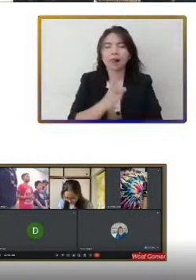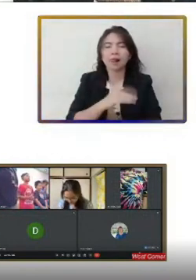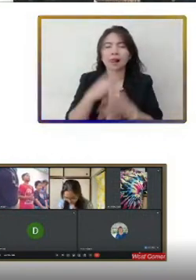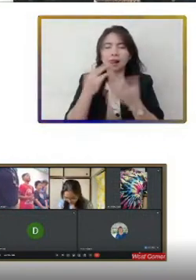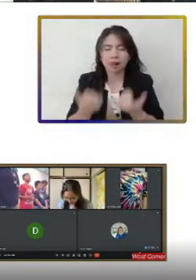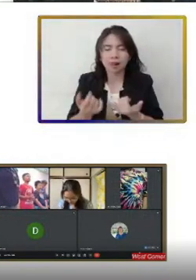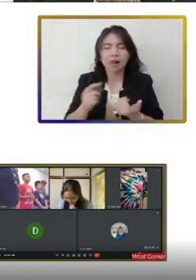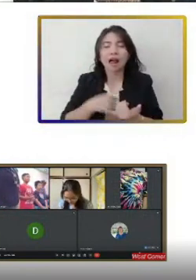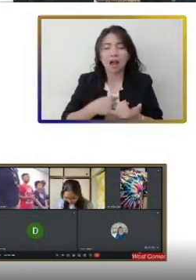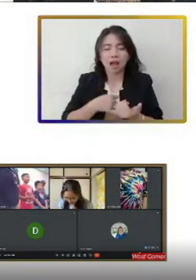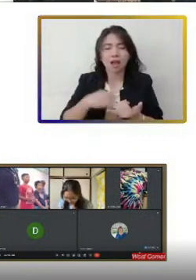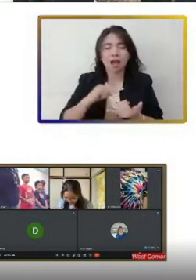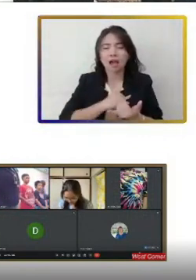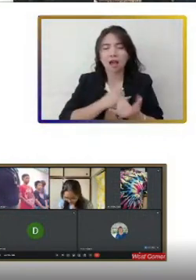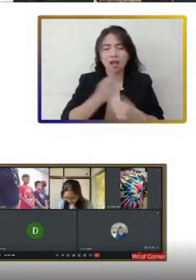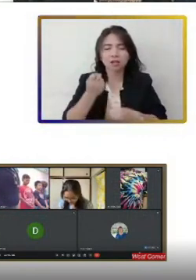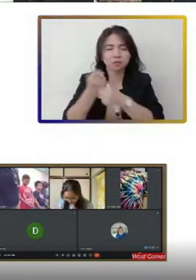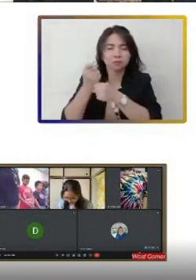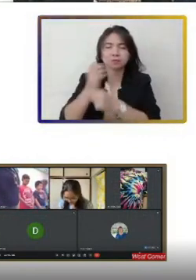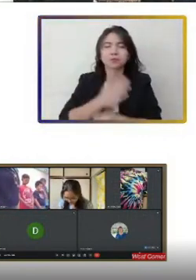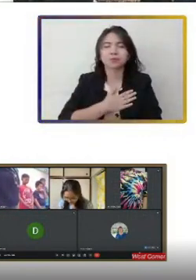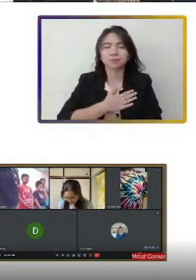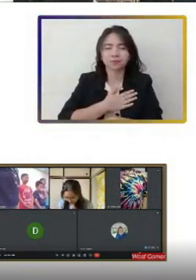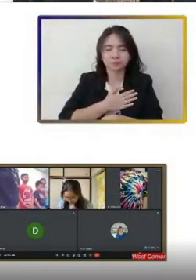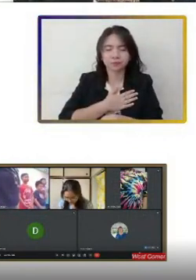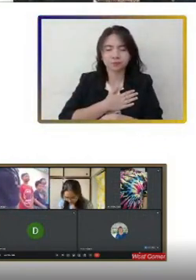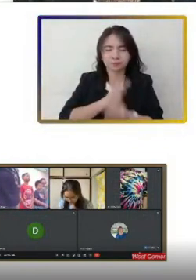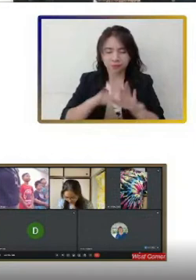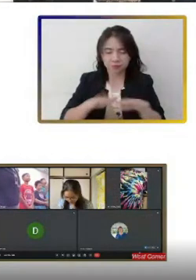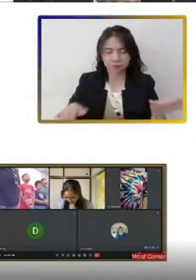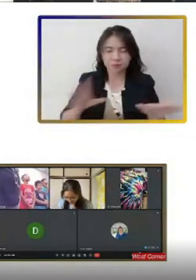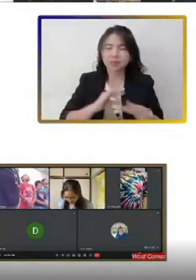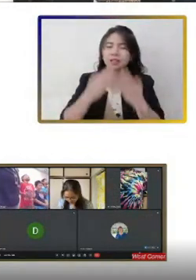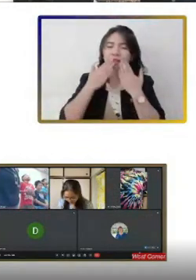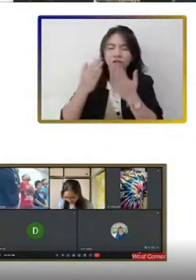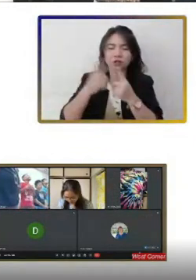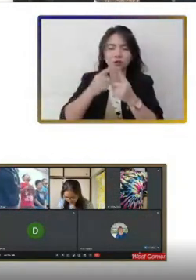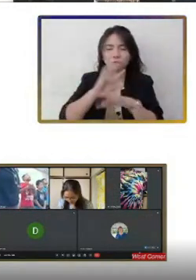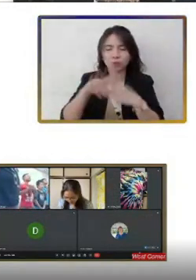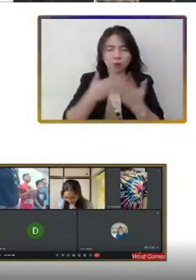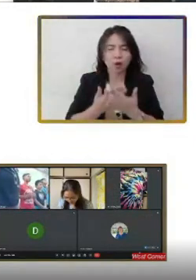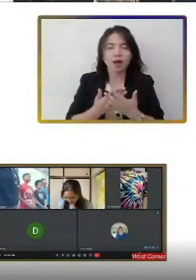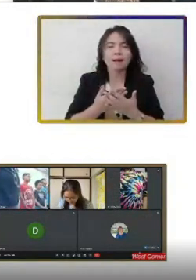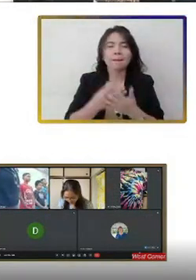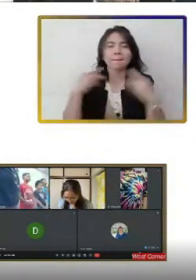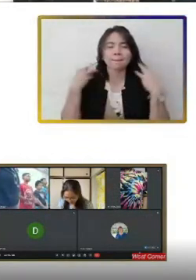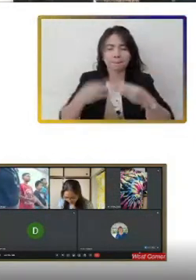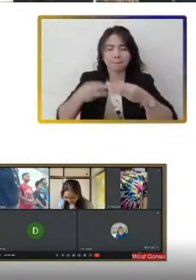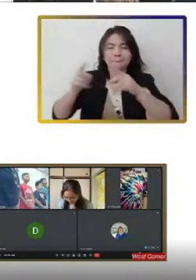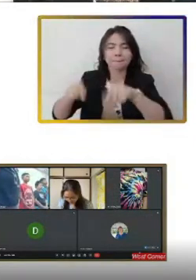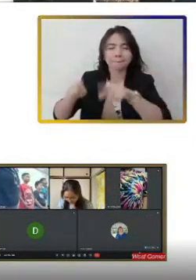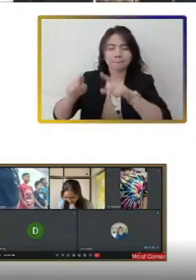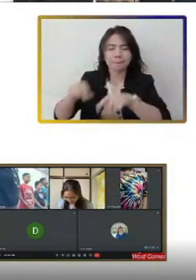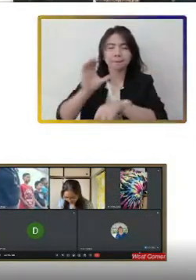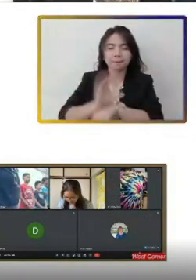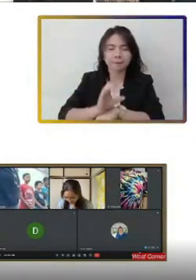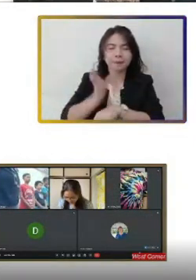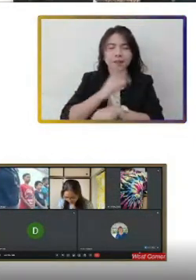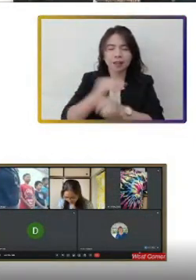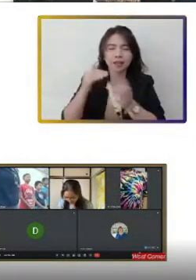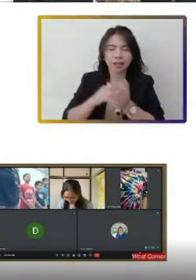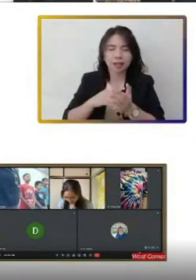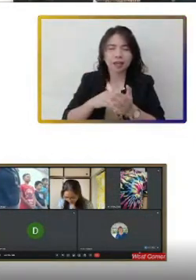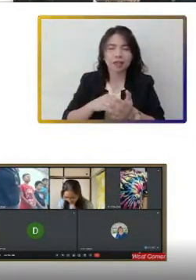Sinusuportahan ko po siya. Maraming salamat po sa mga kapatiran po nandito. At Panginoon, nilapit ko po ang